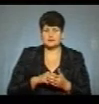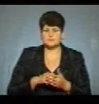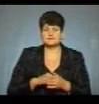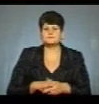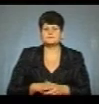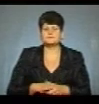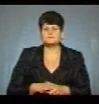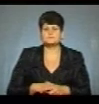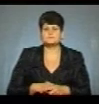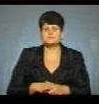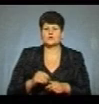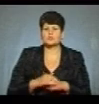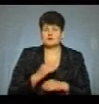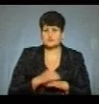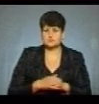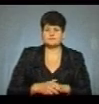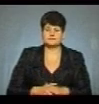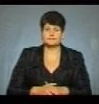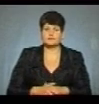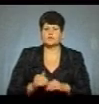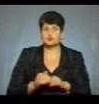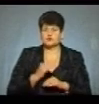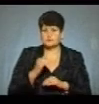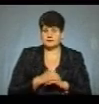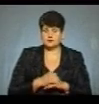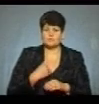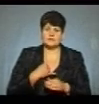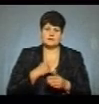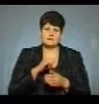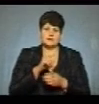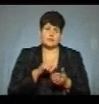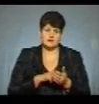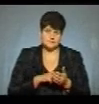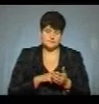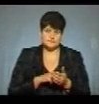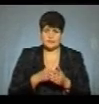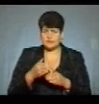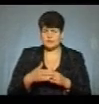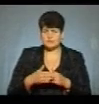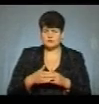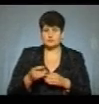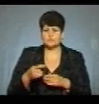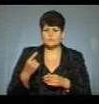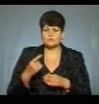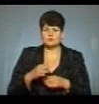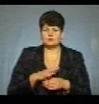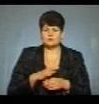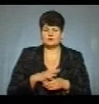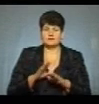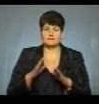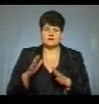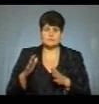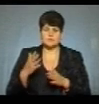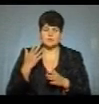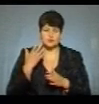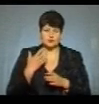рухатися далі, якщо ви ще на зв'язку. Доброго вечора. Доброго вечора. У мене таке питання. Нещодавно на Тернопільщині відбулися два випадки, коли